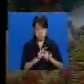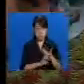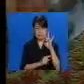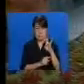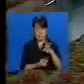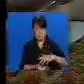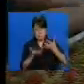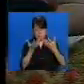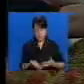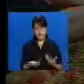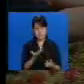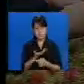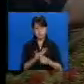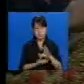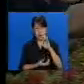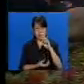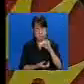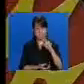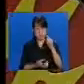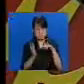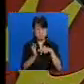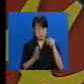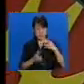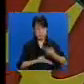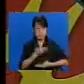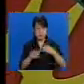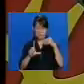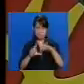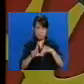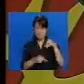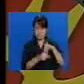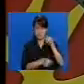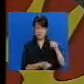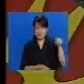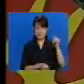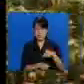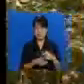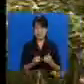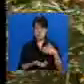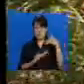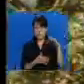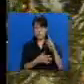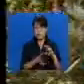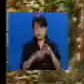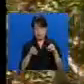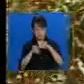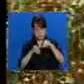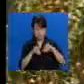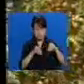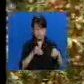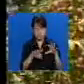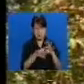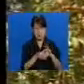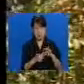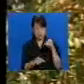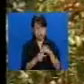านวน50ตันครับไปจําหน่ายยังห้าง Tesco Lotus 70สาขาในอังกฤษนอกจากนี้นะครับจะมีการส่งออกไปยังเครือข่ายของ Tesco Lotus ในภูมิ